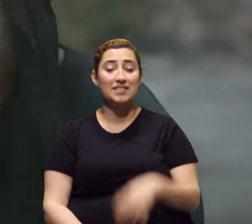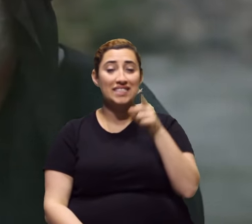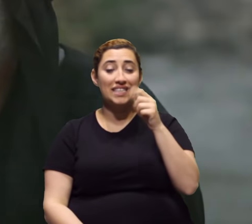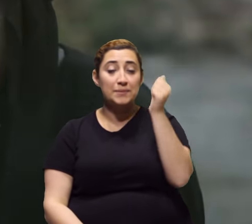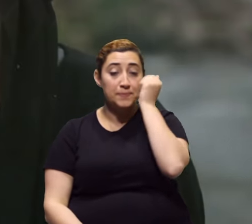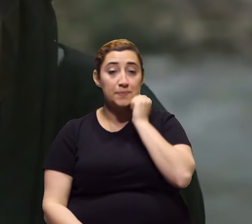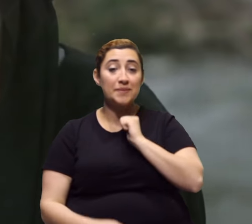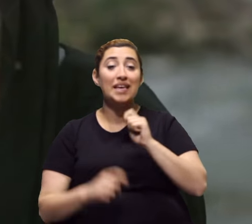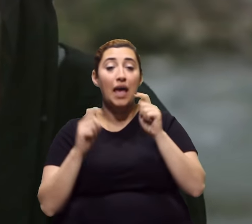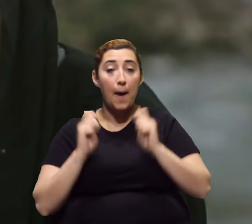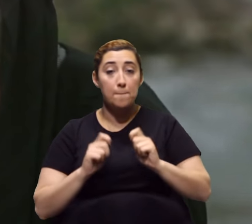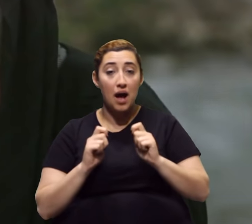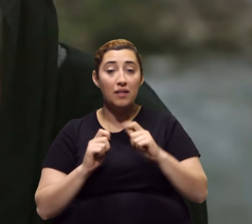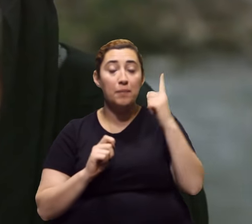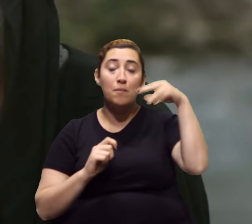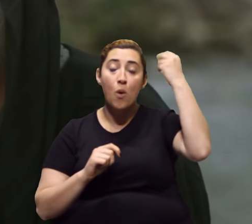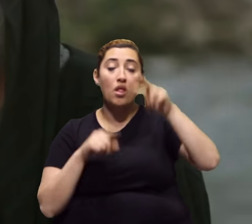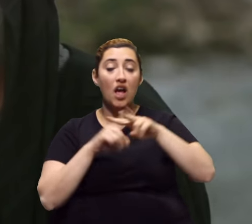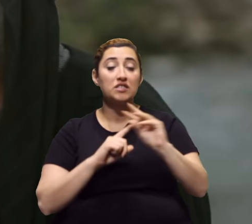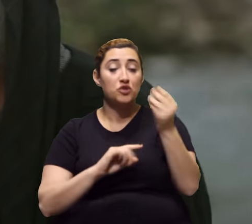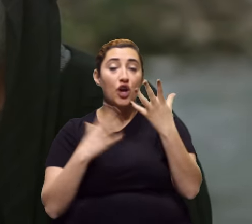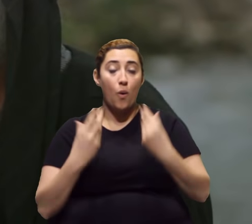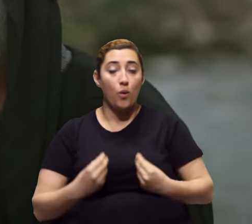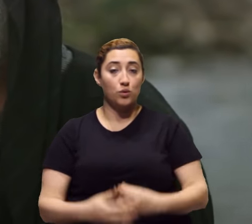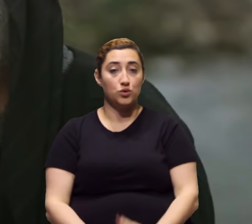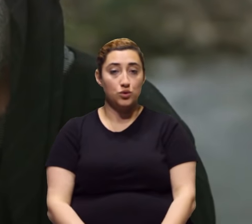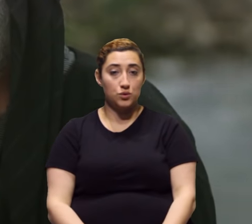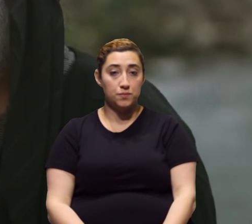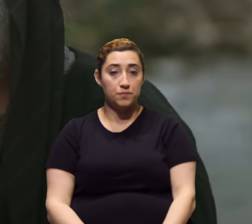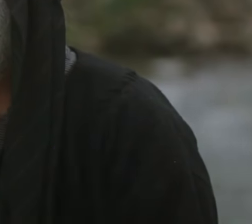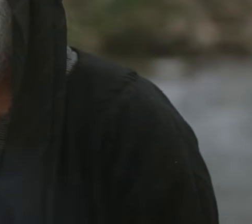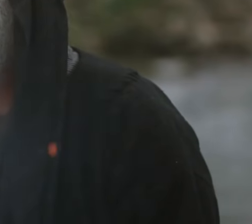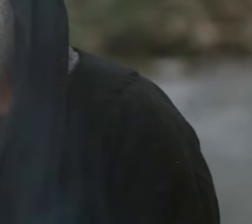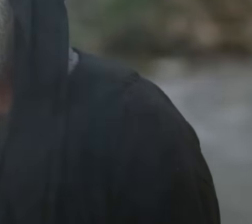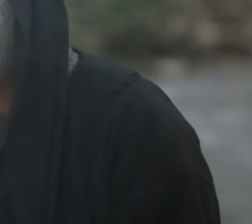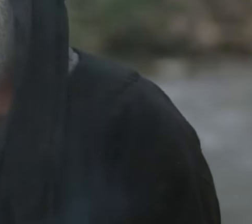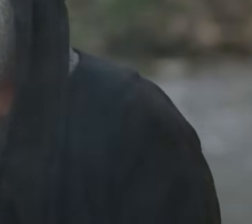Seni sigaya çeken bir molla Kasım gelir.